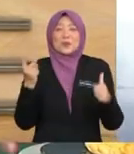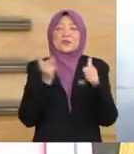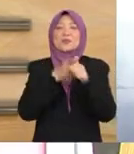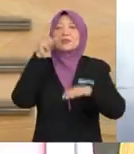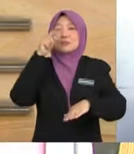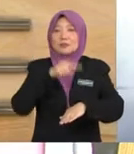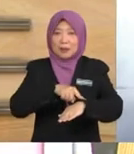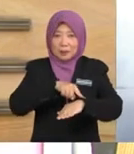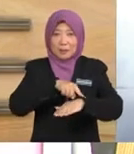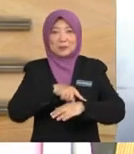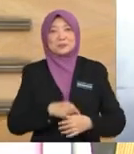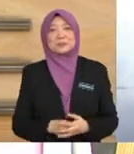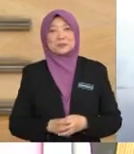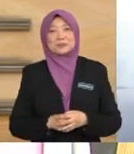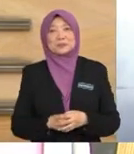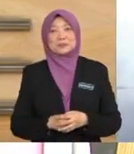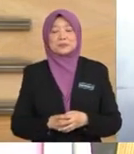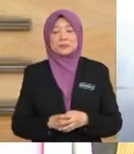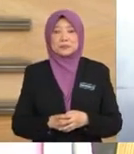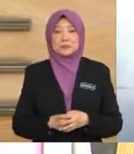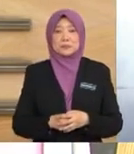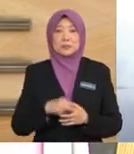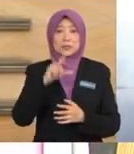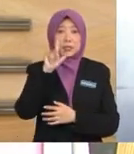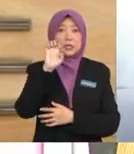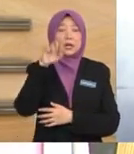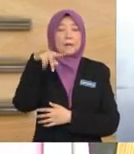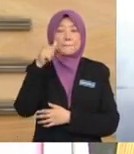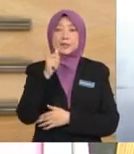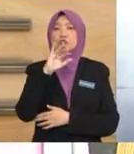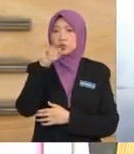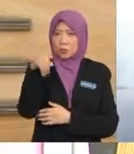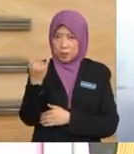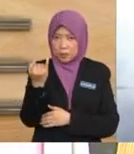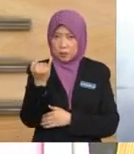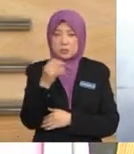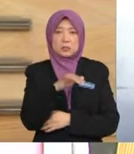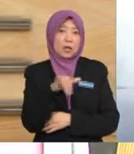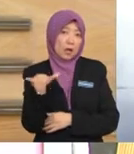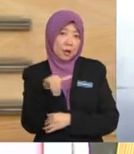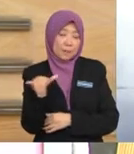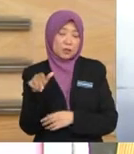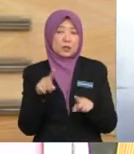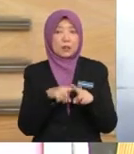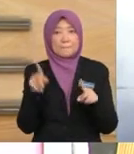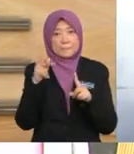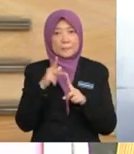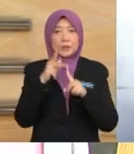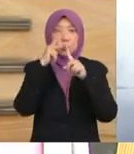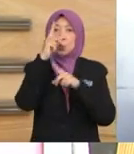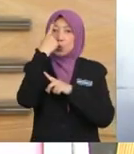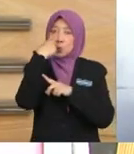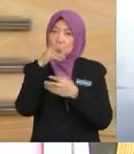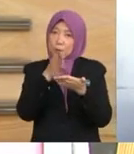Okey, seterusnya ini pun lepalah juga, ya. Yang ini sama juga, cuma yang ini khusus kita gunakan